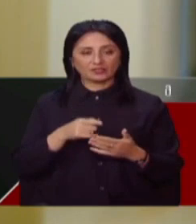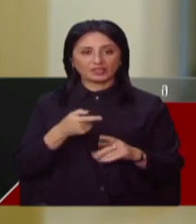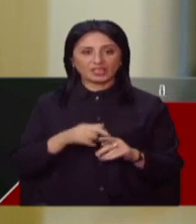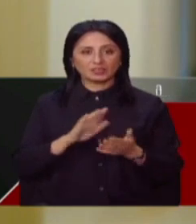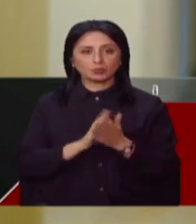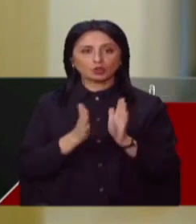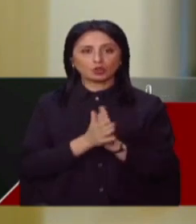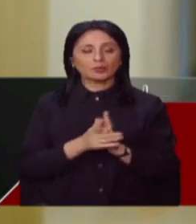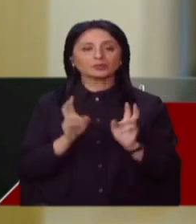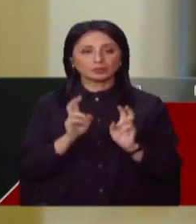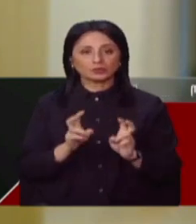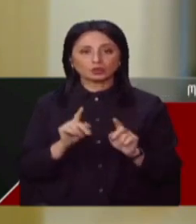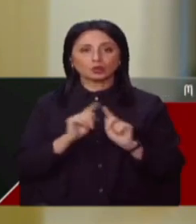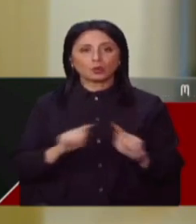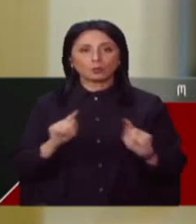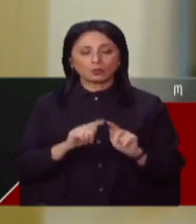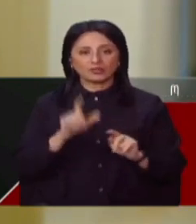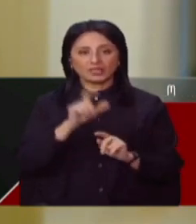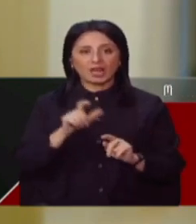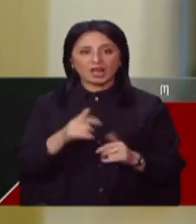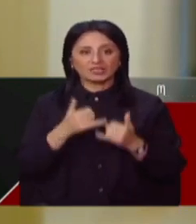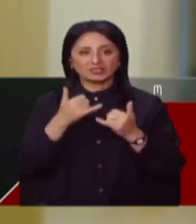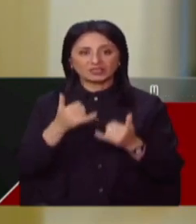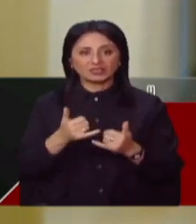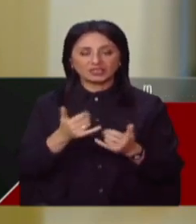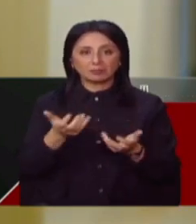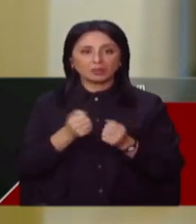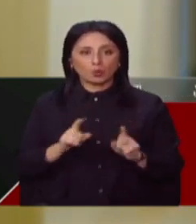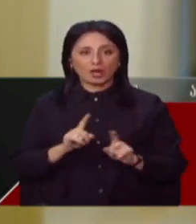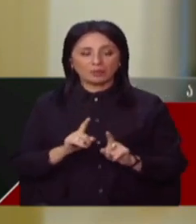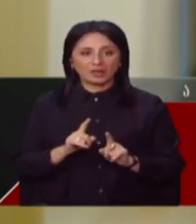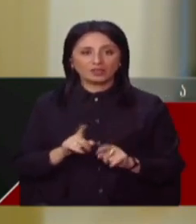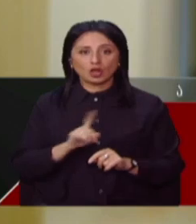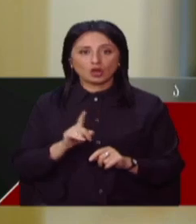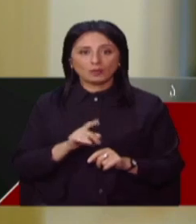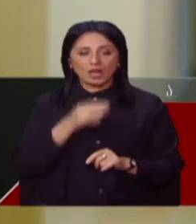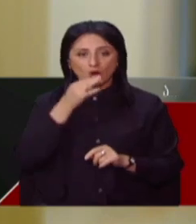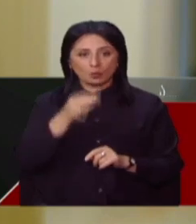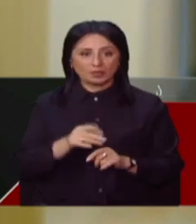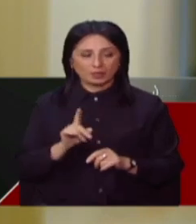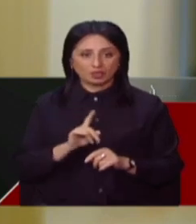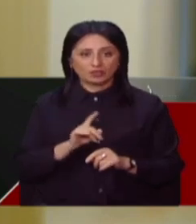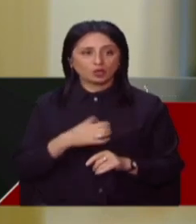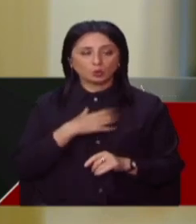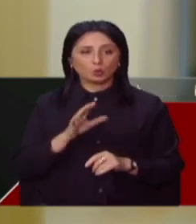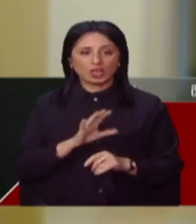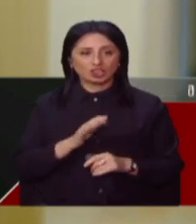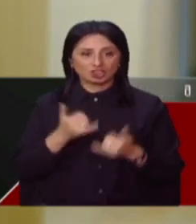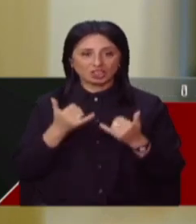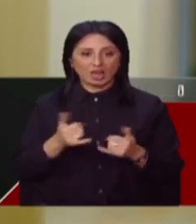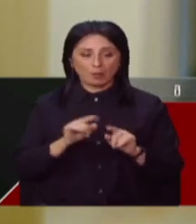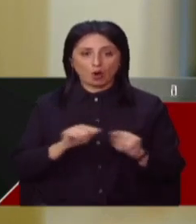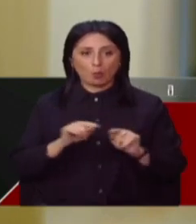ეს მდგომარეობ შემდეგში. ოპოზიცია ხალხისათვის იმდენად მიუღებელია, რომ მეუბნებიან, რომ ნუგეშინიათო, ეხლა